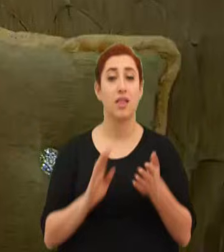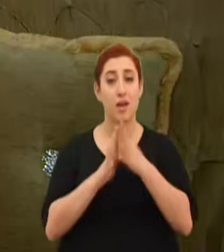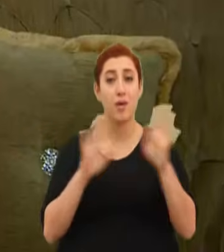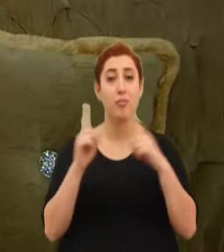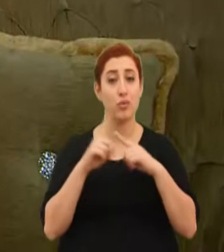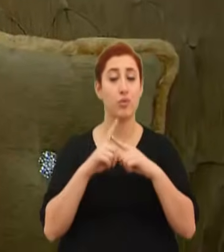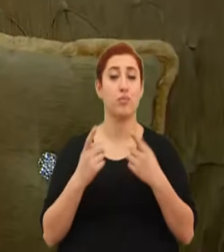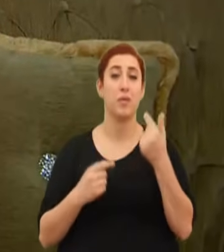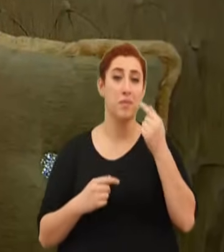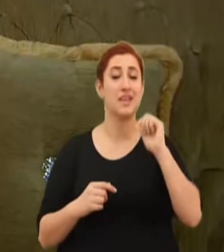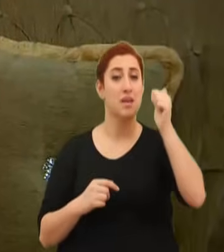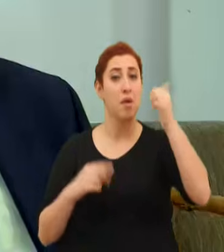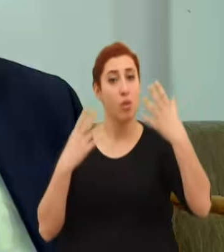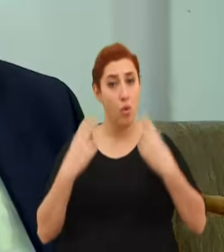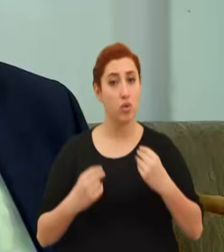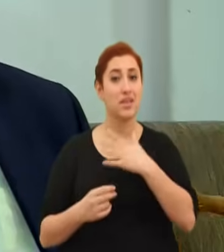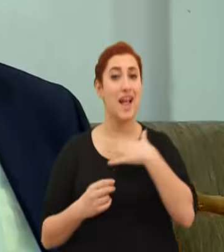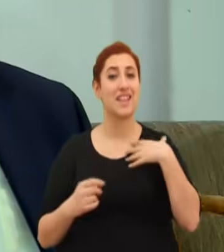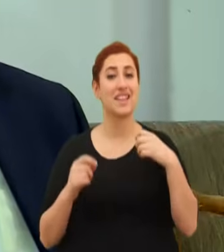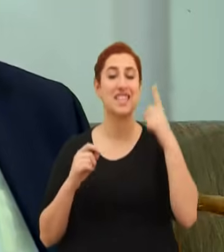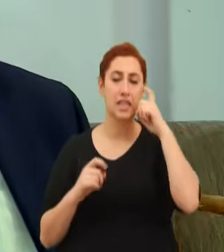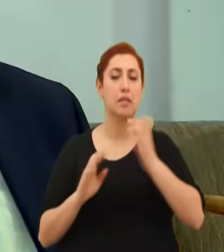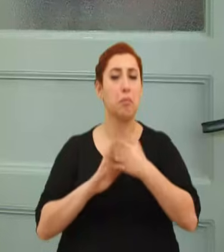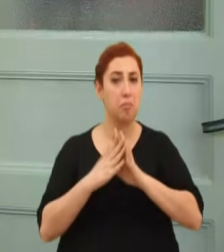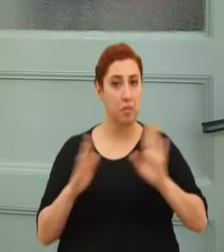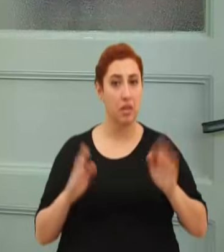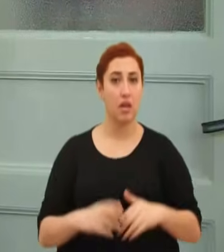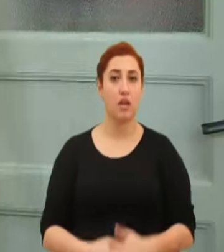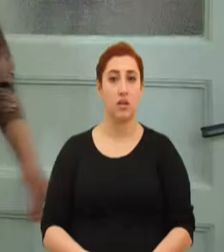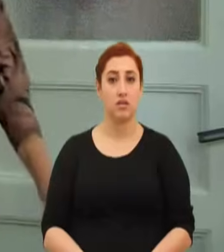Tamam Tuğba. Biraz zaman geçsin. Annenin inadı da geçer.